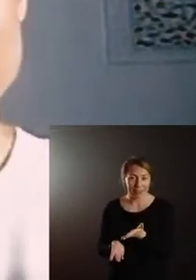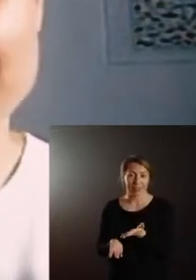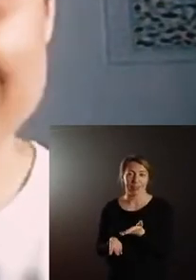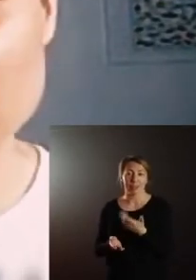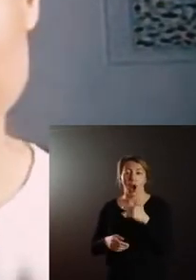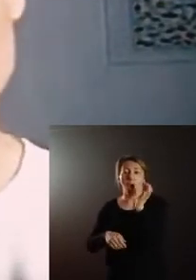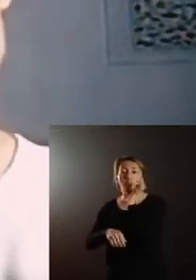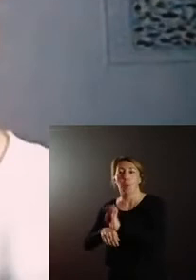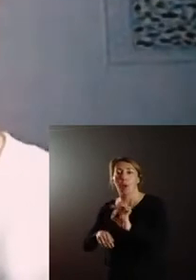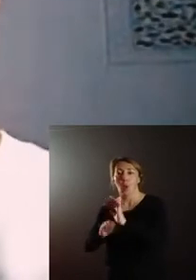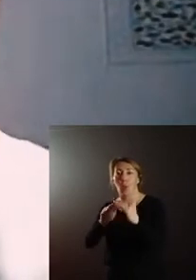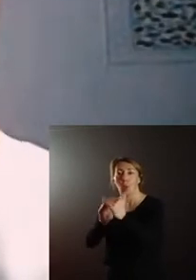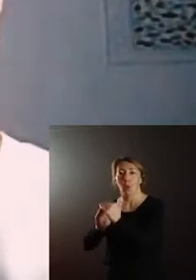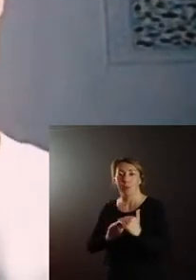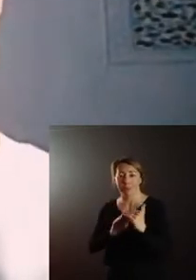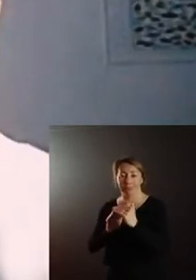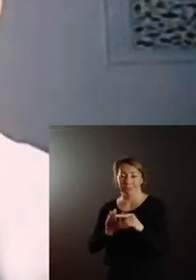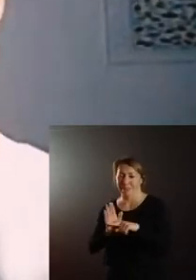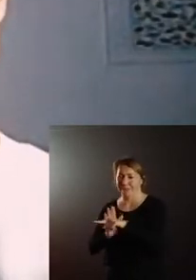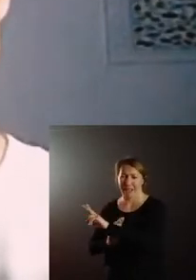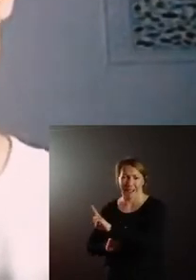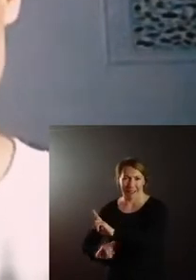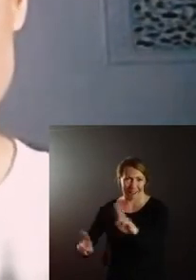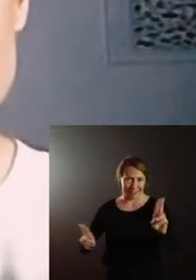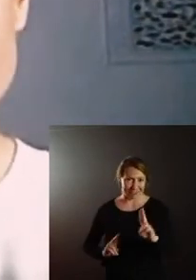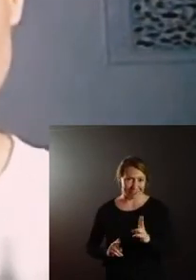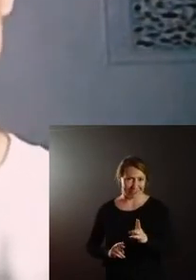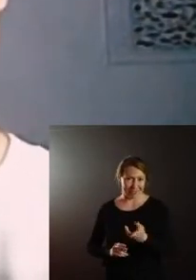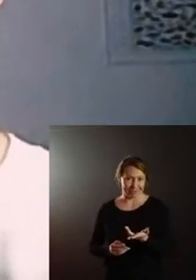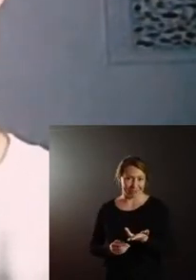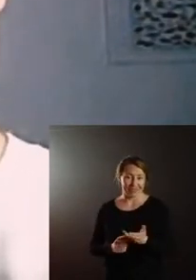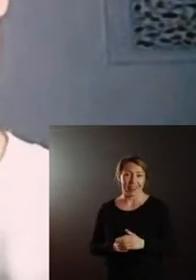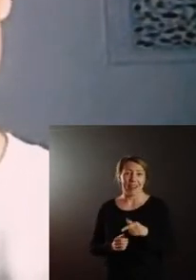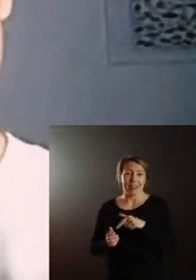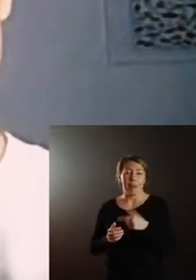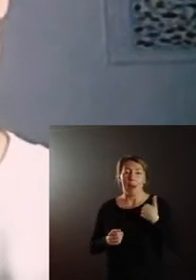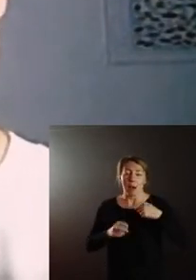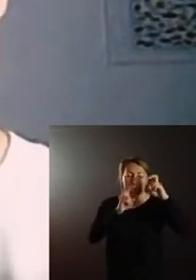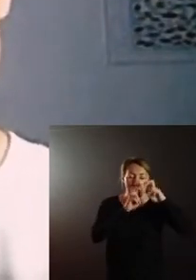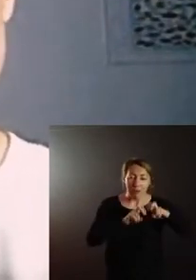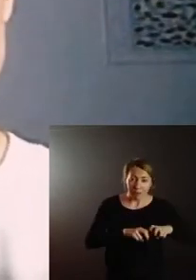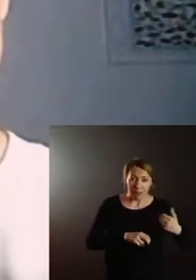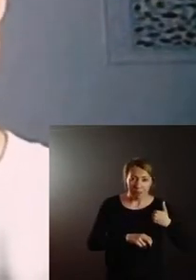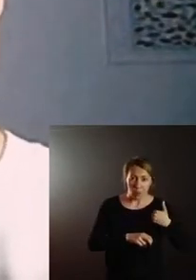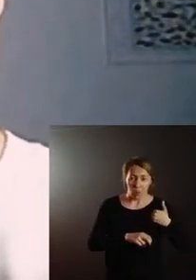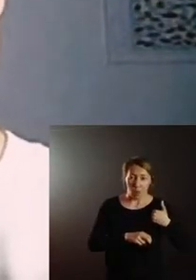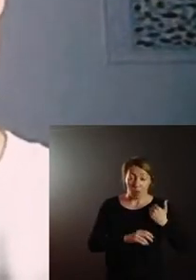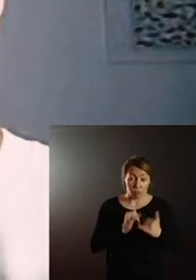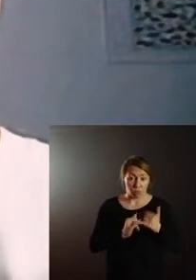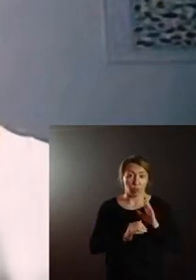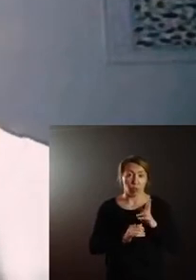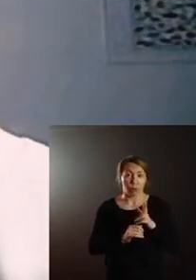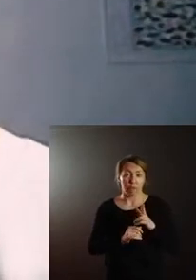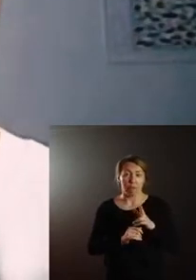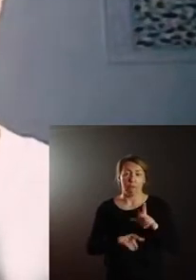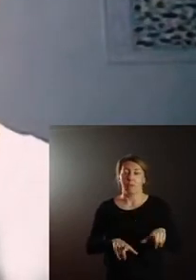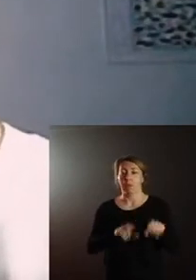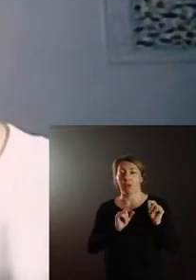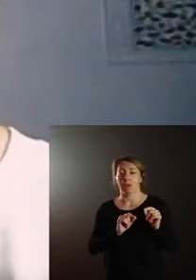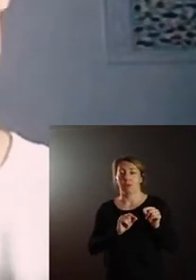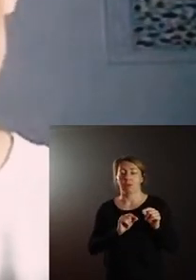na żywo jak to wygląda jak wygląda taki ogród właśnie to jest dla nas takie Centrum